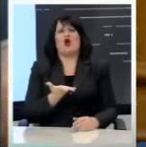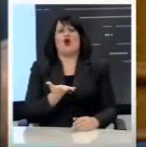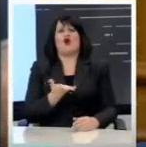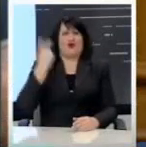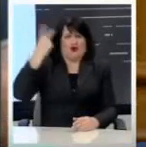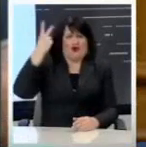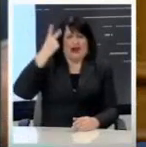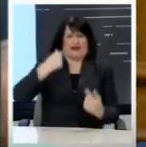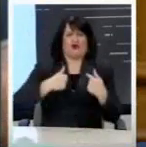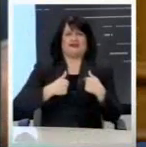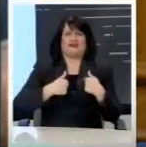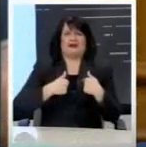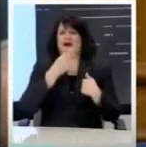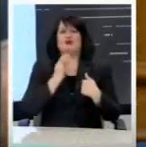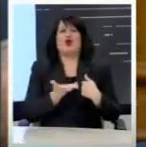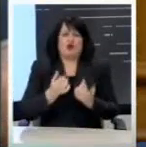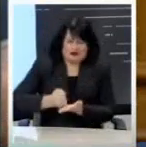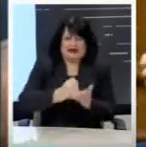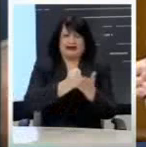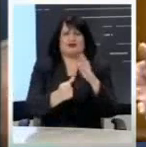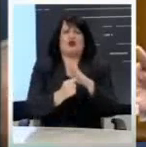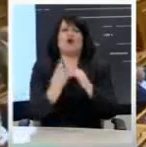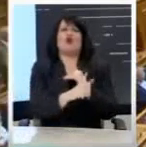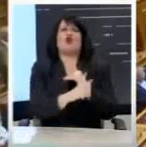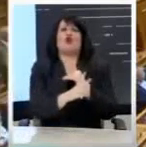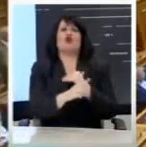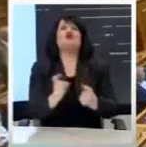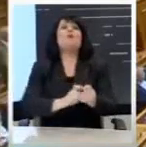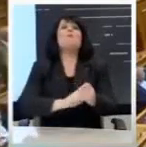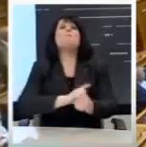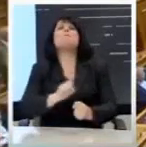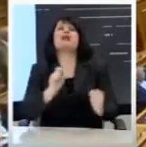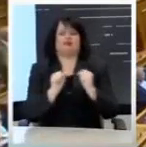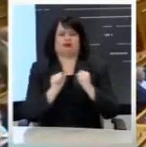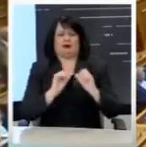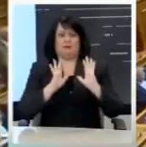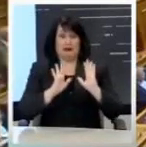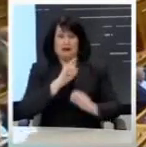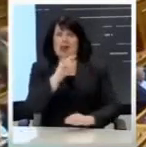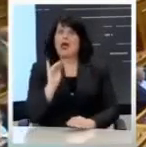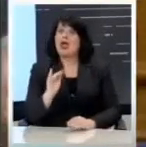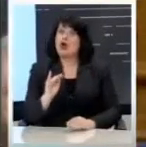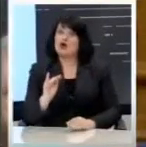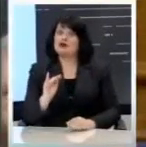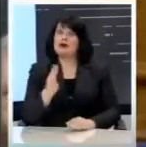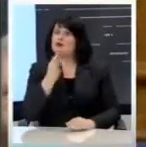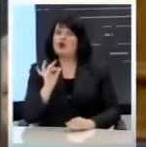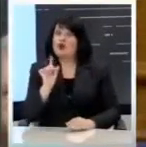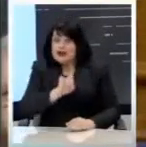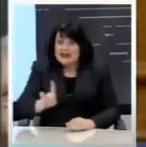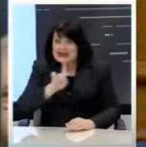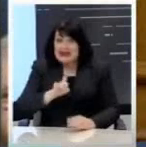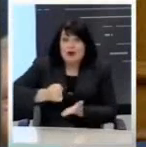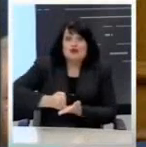κατηγορείτε διαρκώς. Έχετε στήριξη. Μην εκνευρίζεστε. Το ερώτημα είναι, Γιατί ο κ. Μητσοτάκης παρέχει